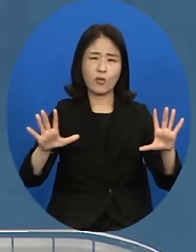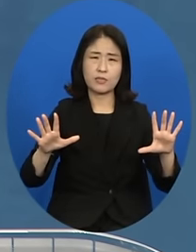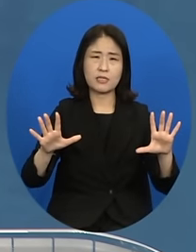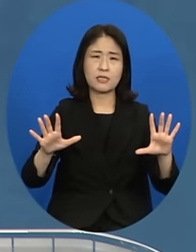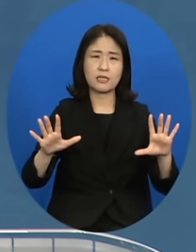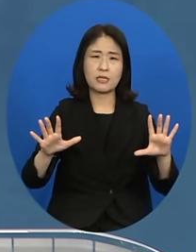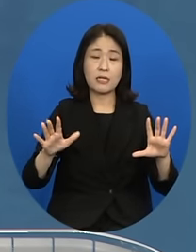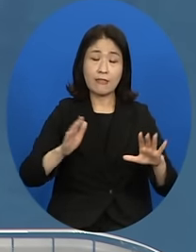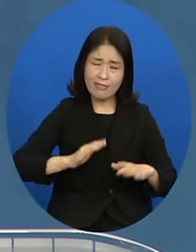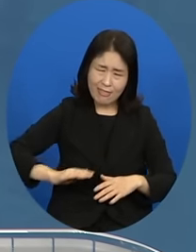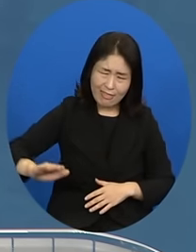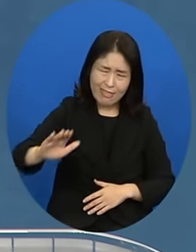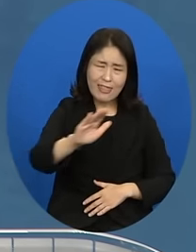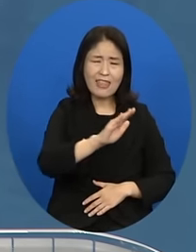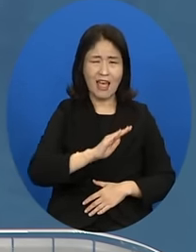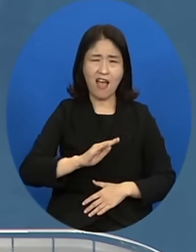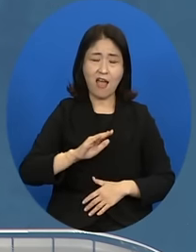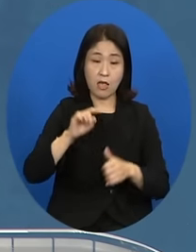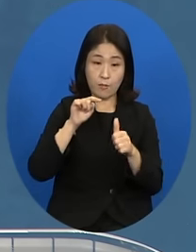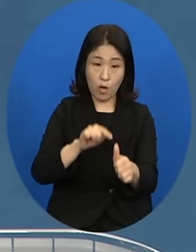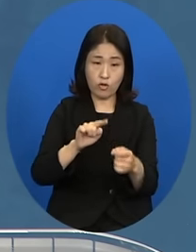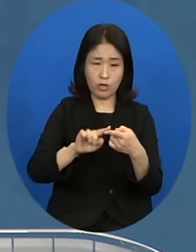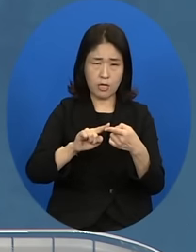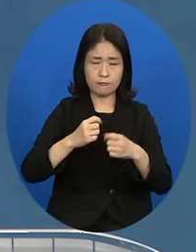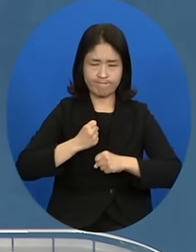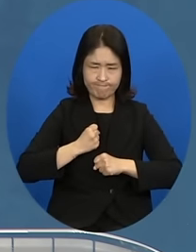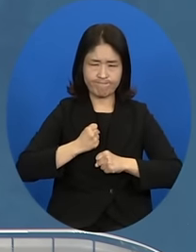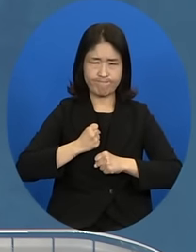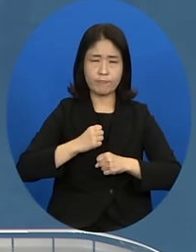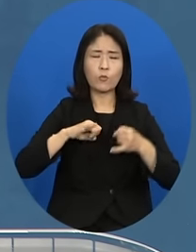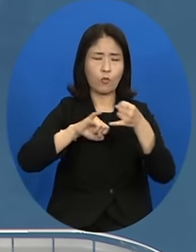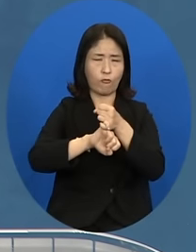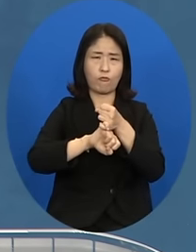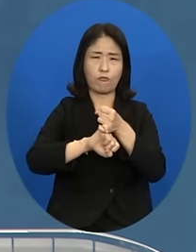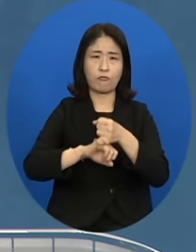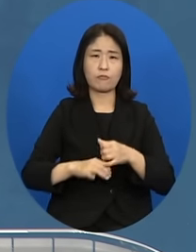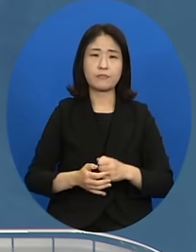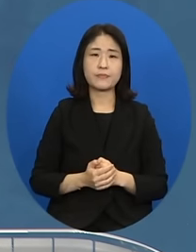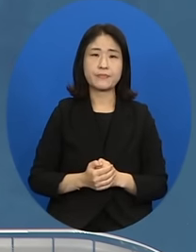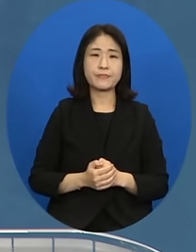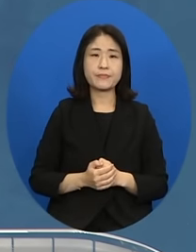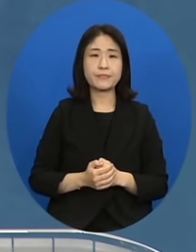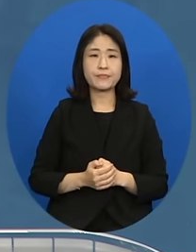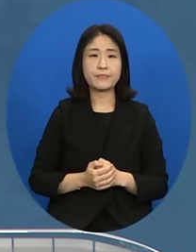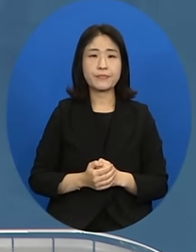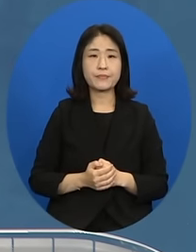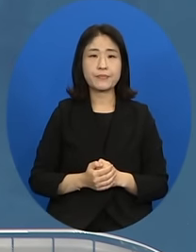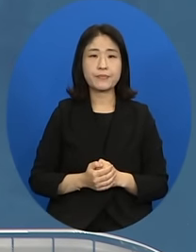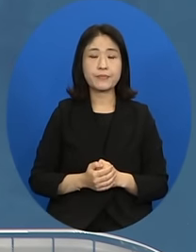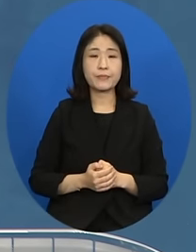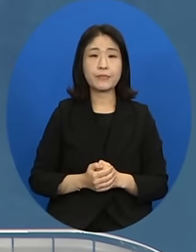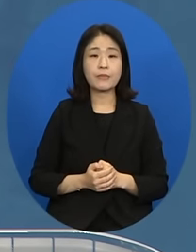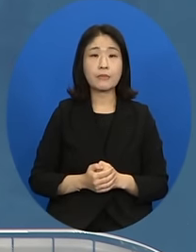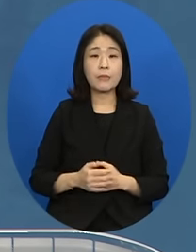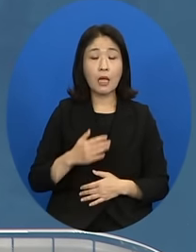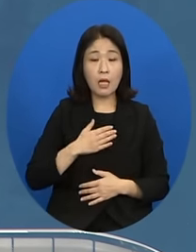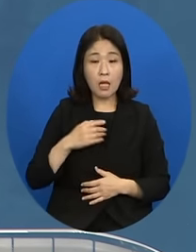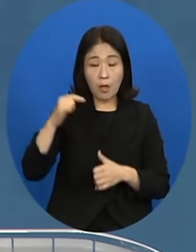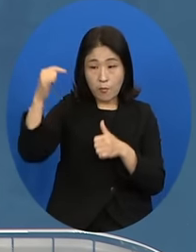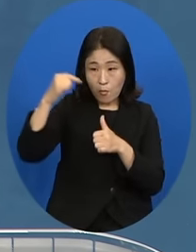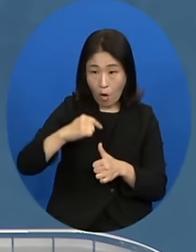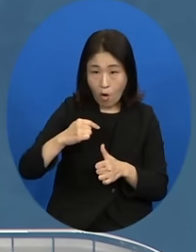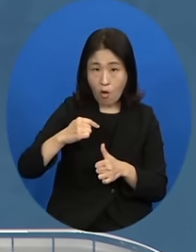명령을 엄중히 지켜야 합니다. 저는 주님께서 저에게 이 명령을 주신